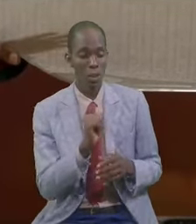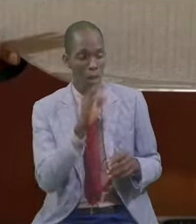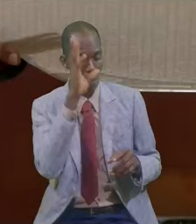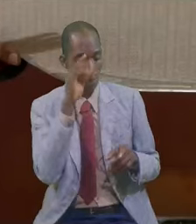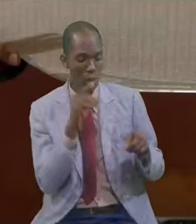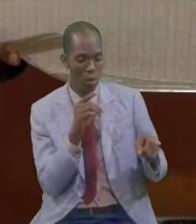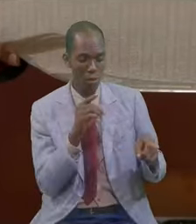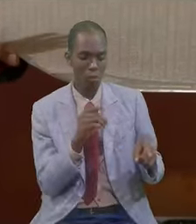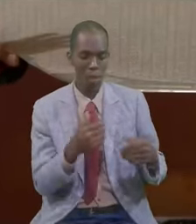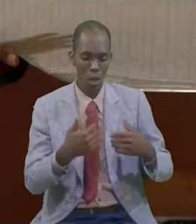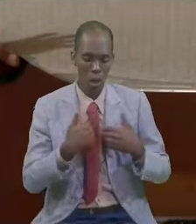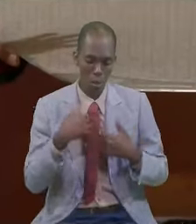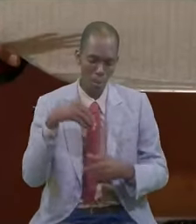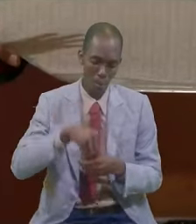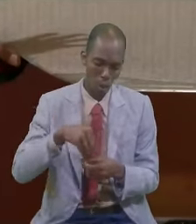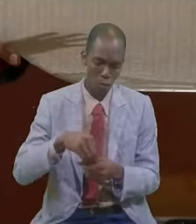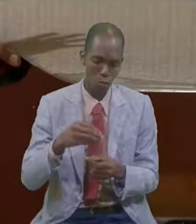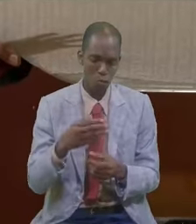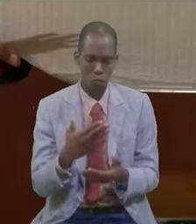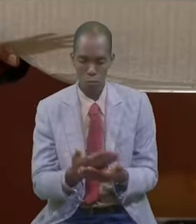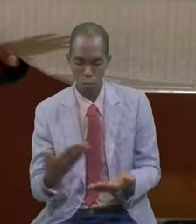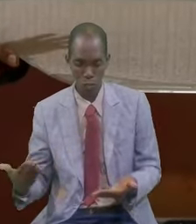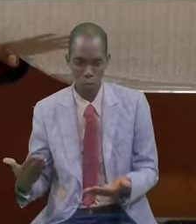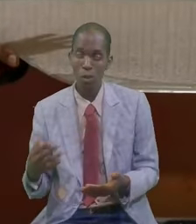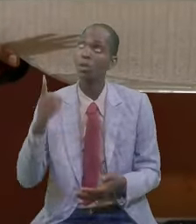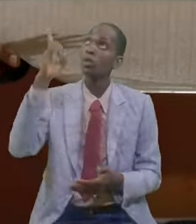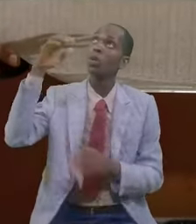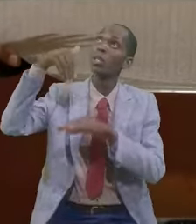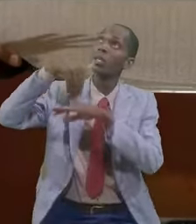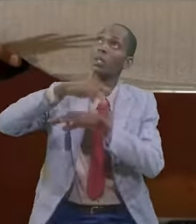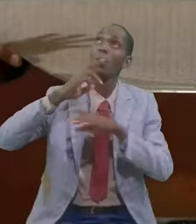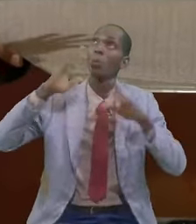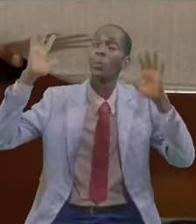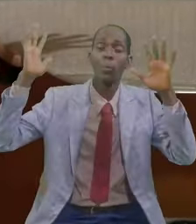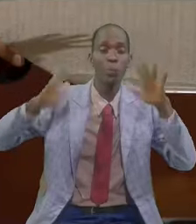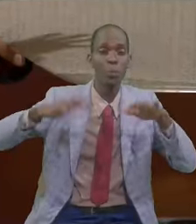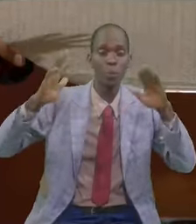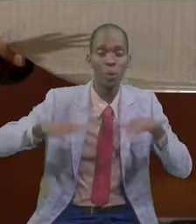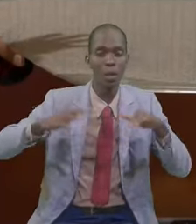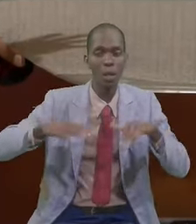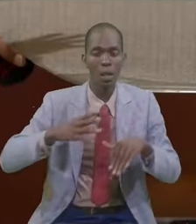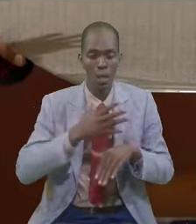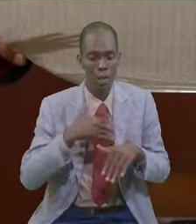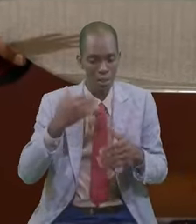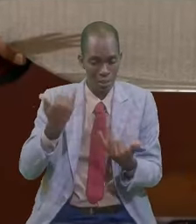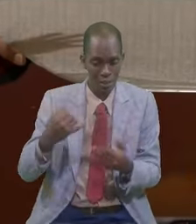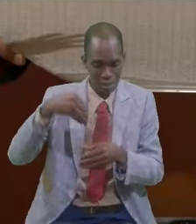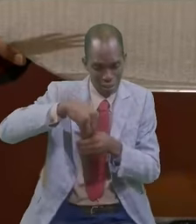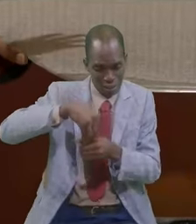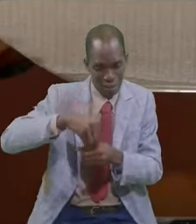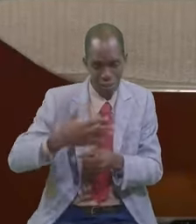Un homme sème une graine. Dieu envoie la pluie. Et la graine